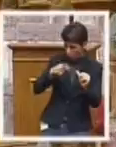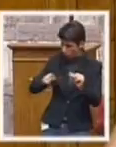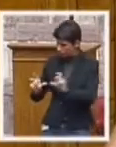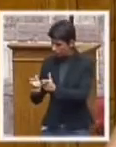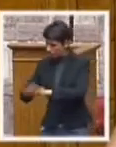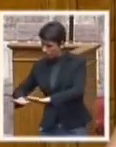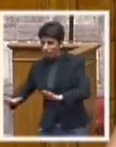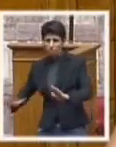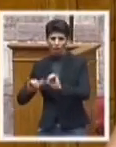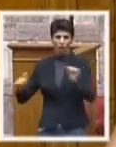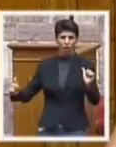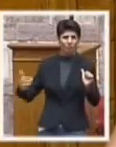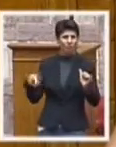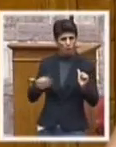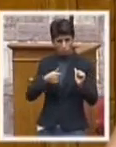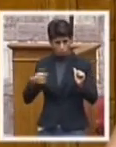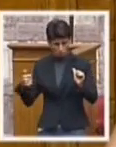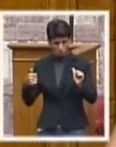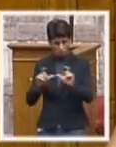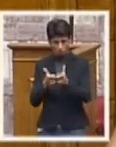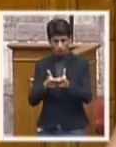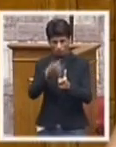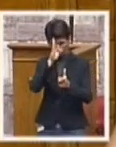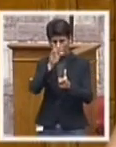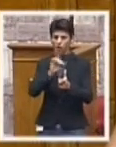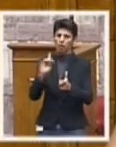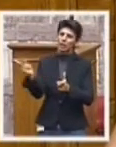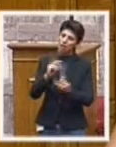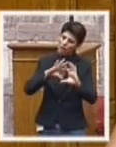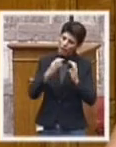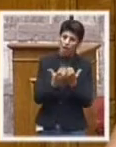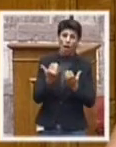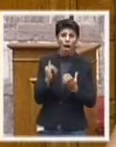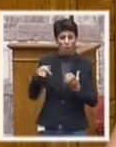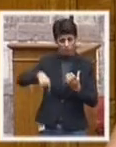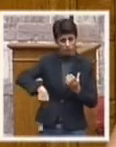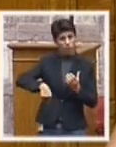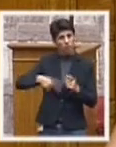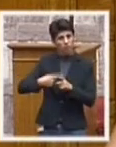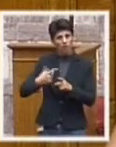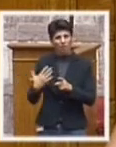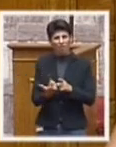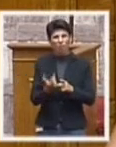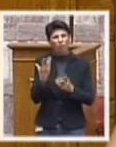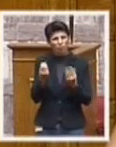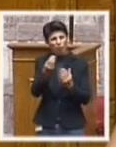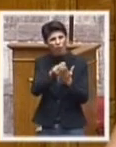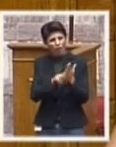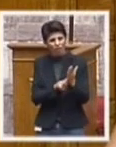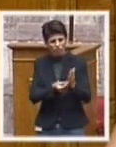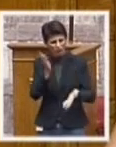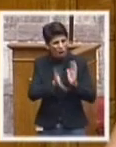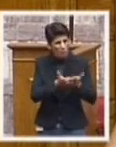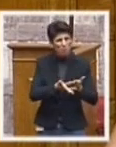θεσμό της οικογένειας, αλλά και της κοινωνίας γενικότερα. Ακόμα και σήμερα στη χώρα μας παρατηρούνται αρκετά φαινόμενα κακοποίησης και εκμετάλλευση